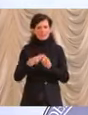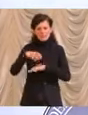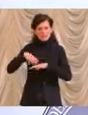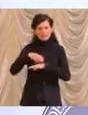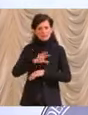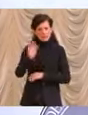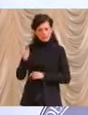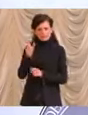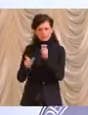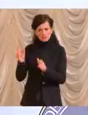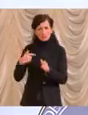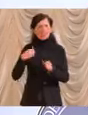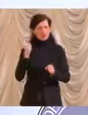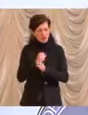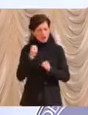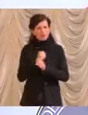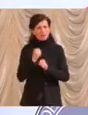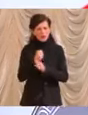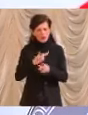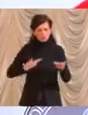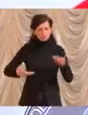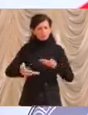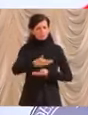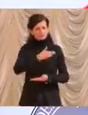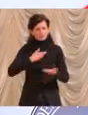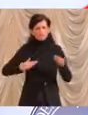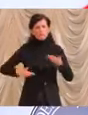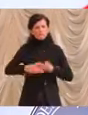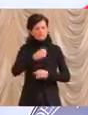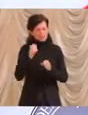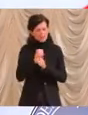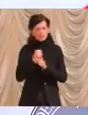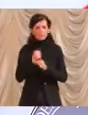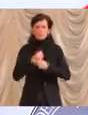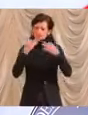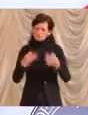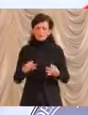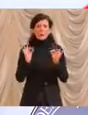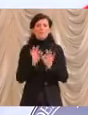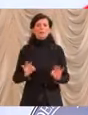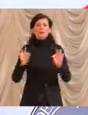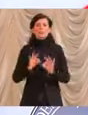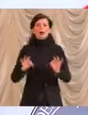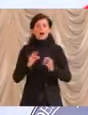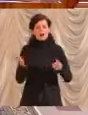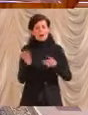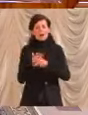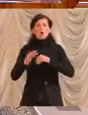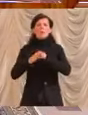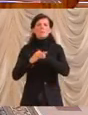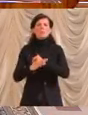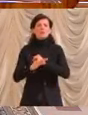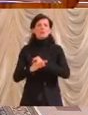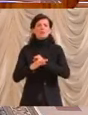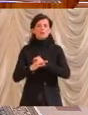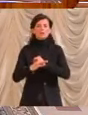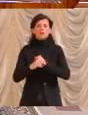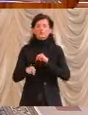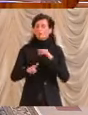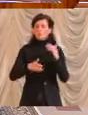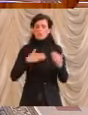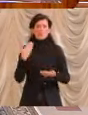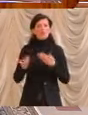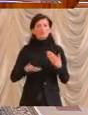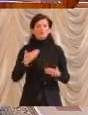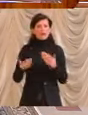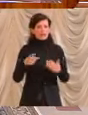lavorato. Abbiamo lavorato intensamente per varare subito un provvedimento di grande urgenza, di grande